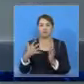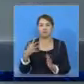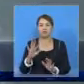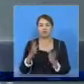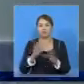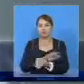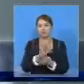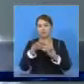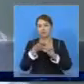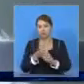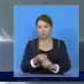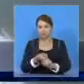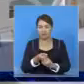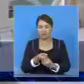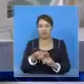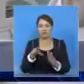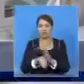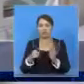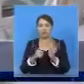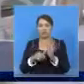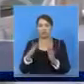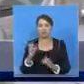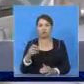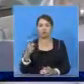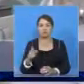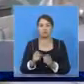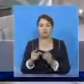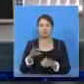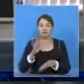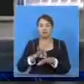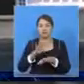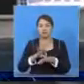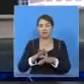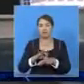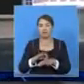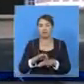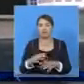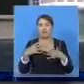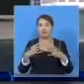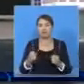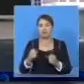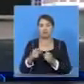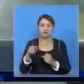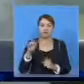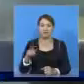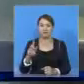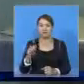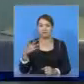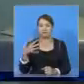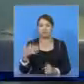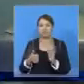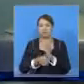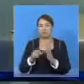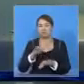11575 случаев COVID-19. Из них 7511 с симптомами заболевания. Выздоровело